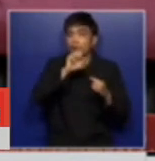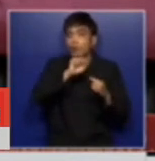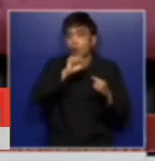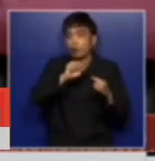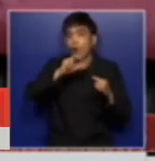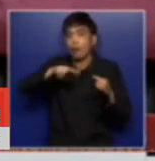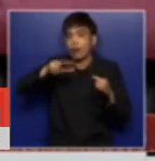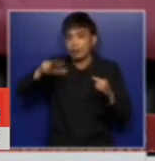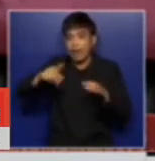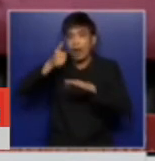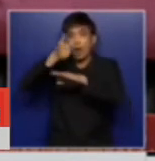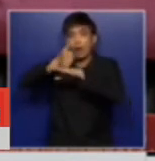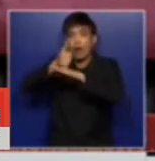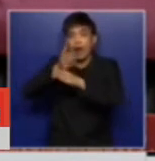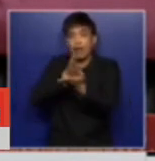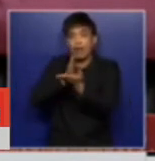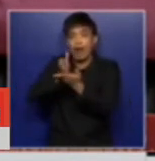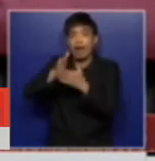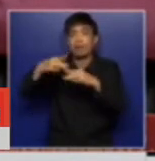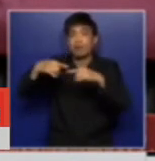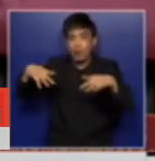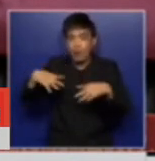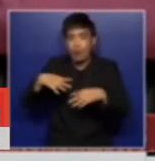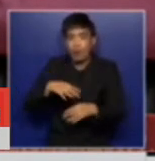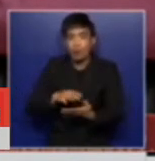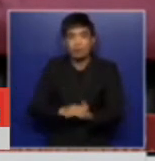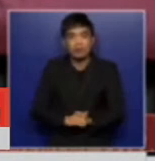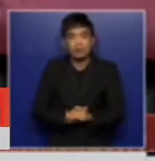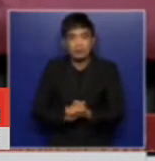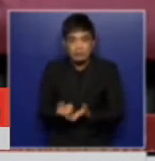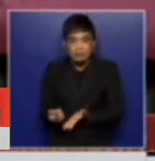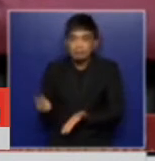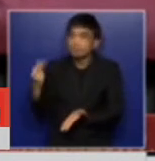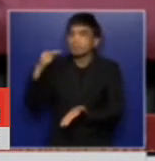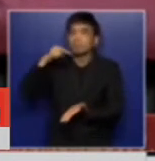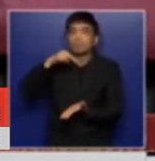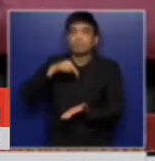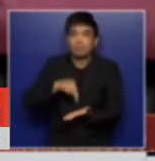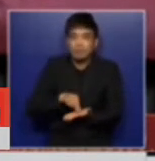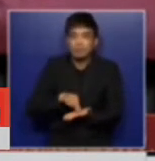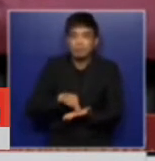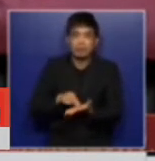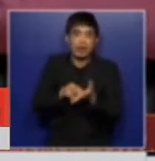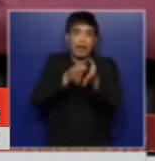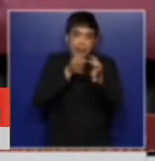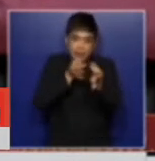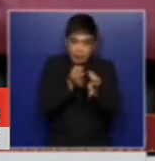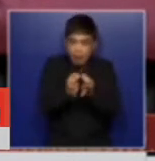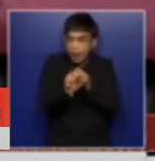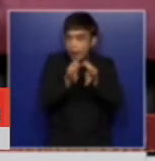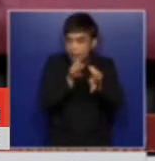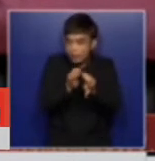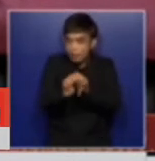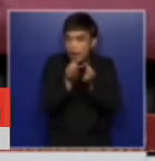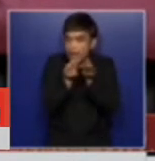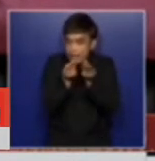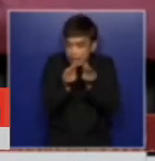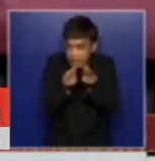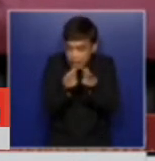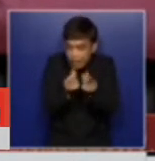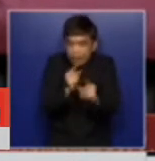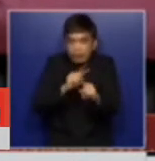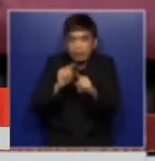ของท่านผู้นำฝ่ายการเนี่ยเดี๋ยวจะลุกขึ้นนะครับแล้วก็ชี้แจงในรายละเอียดให้กับท่านประธานได้ทรา